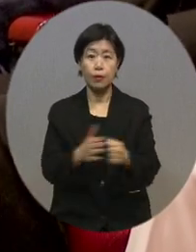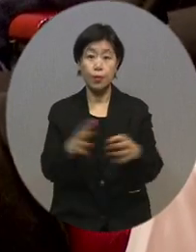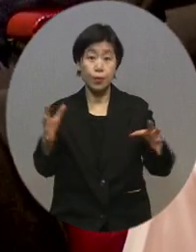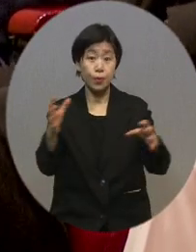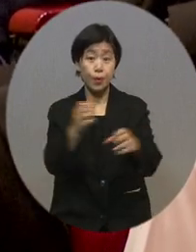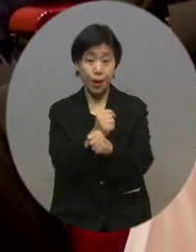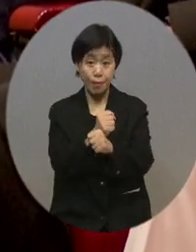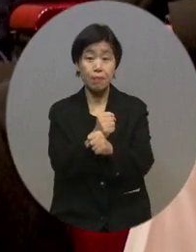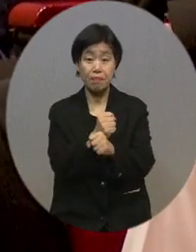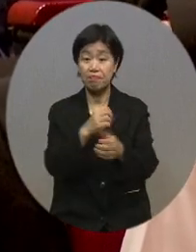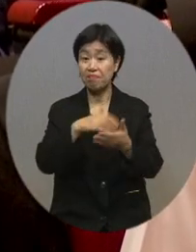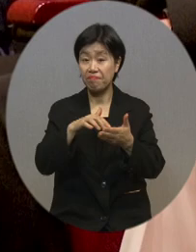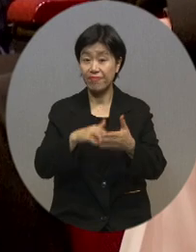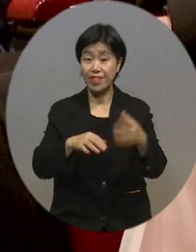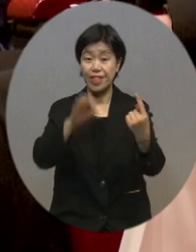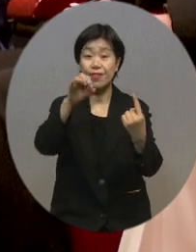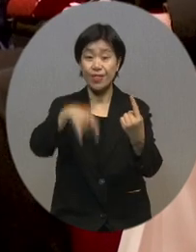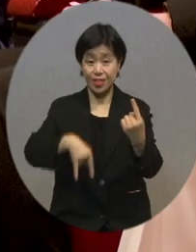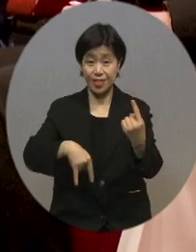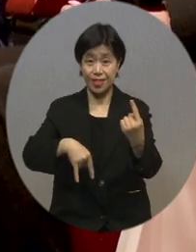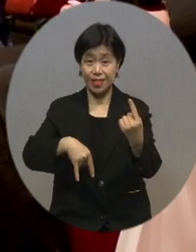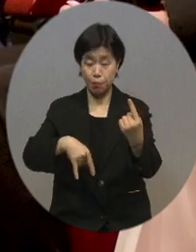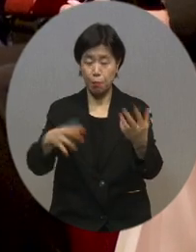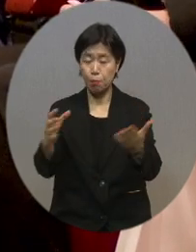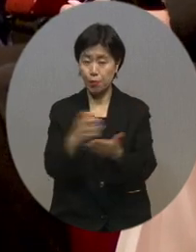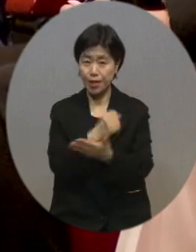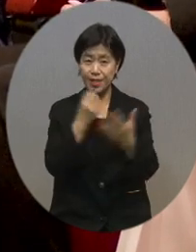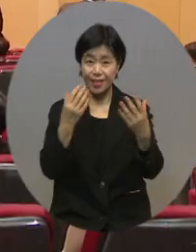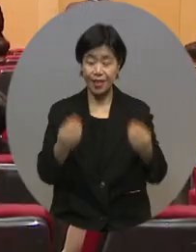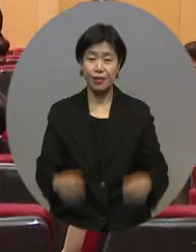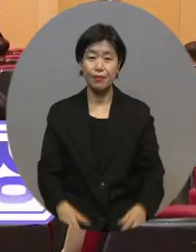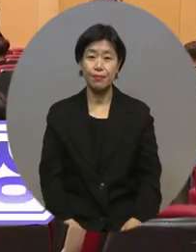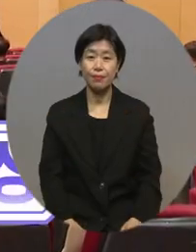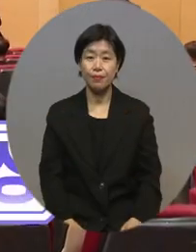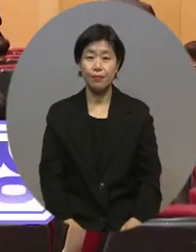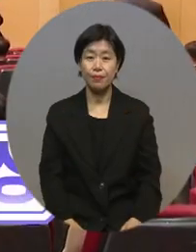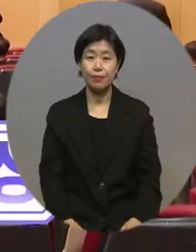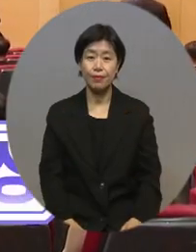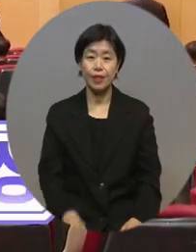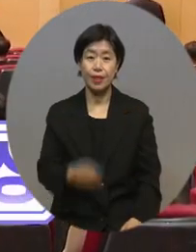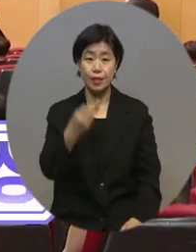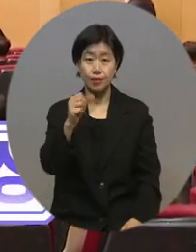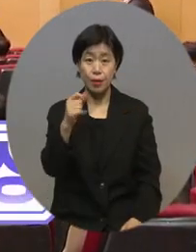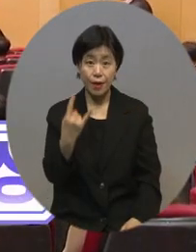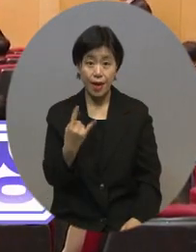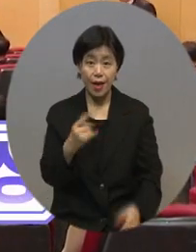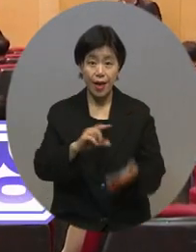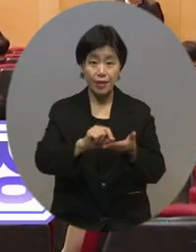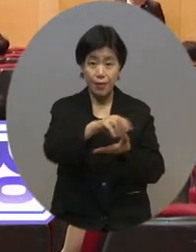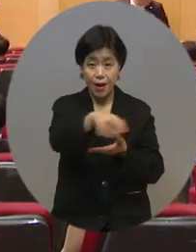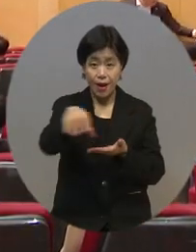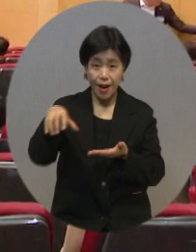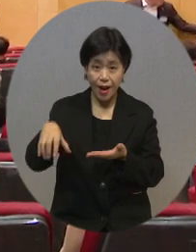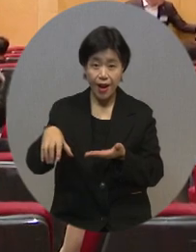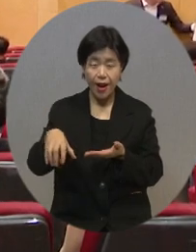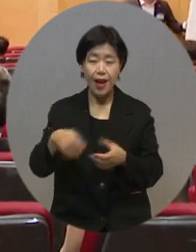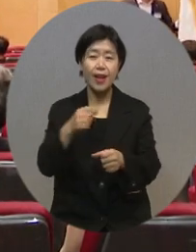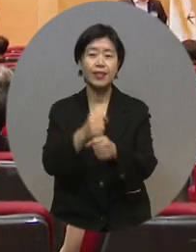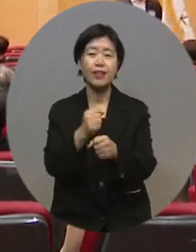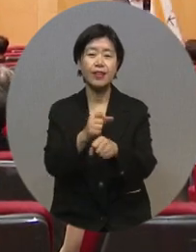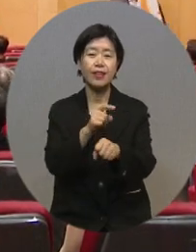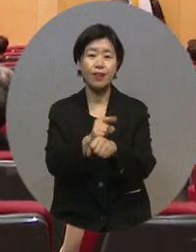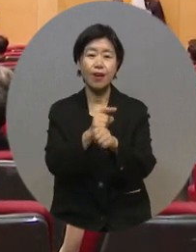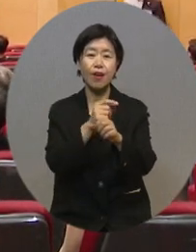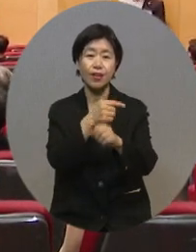측정 결과에서 전국 1위의 성과를 거두었습니다. 제13회 지방자치단체 생산성 대상 최고의